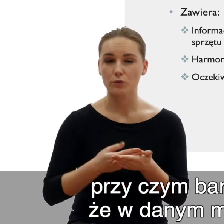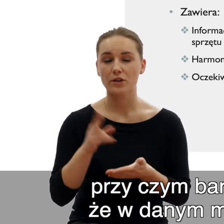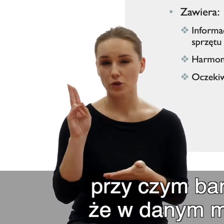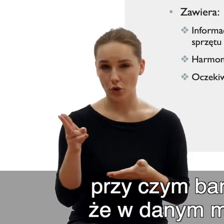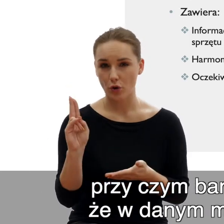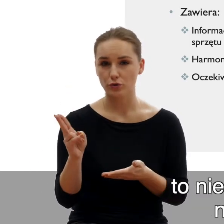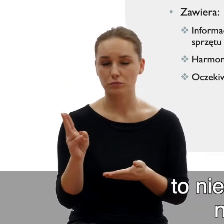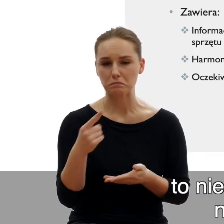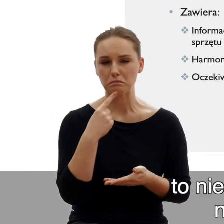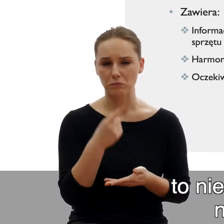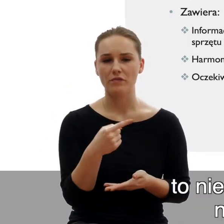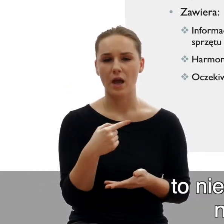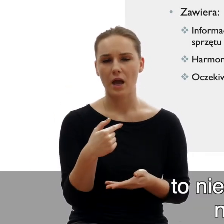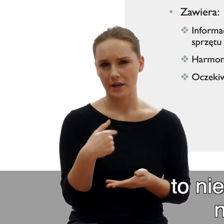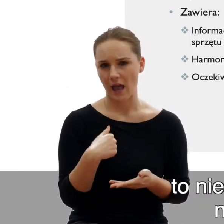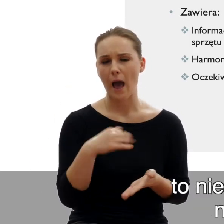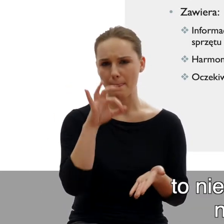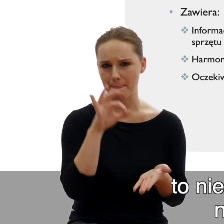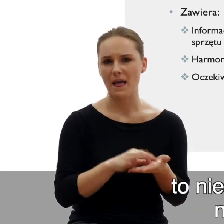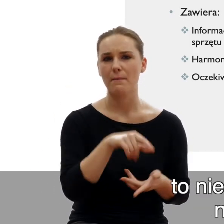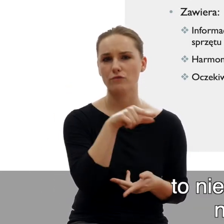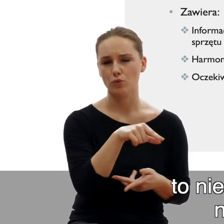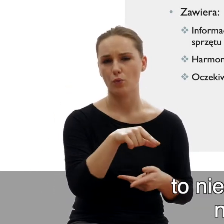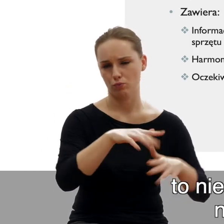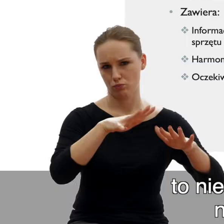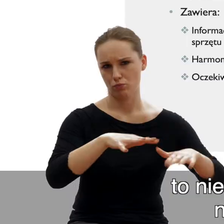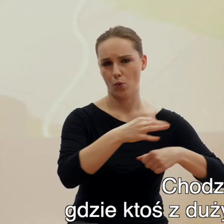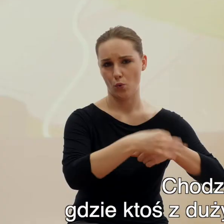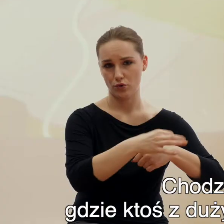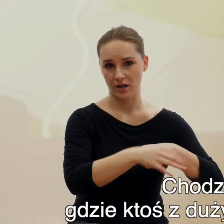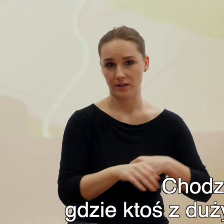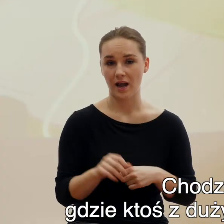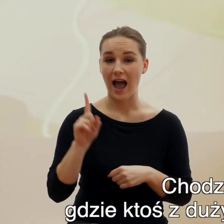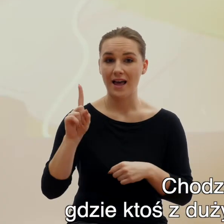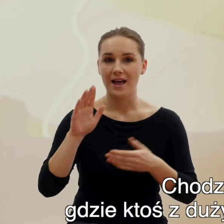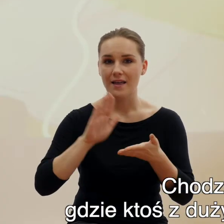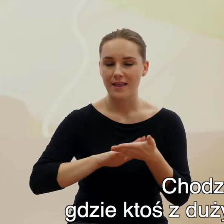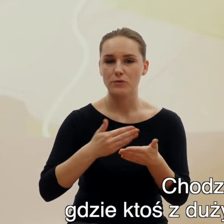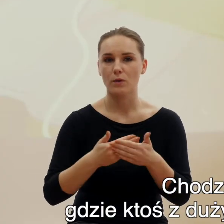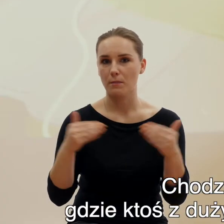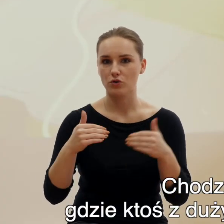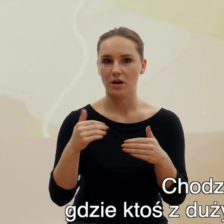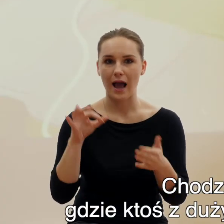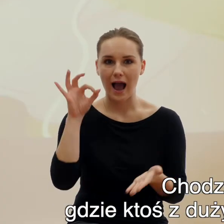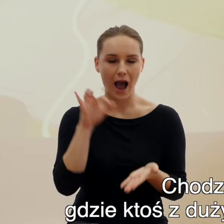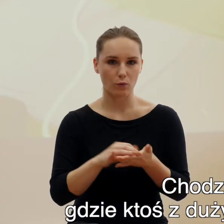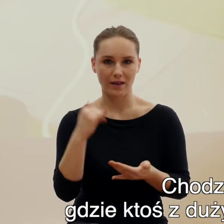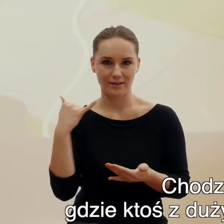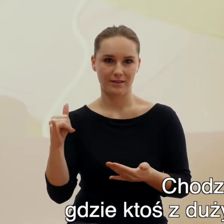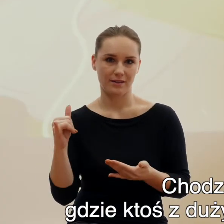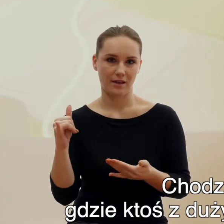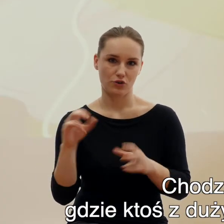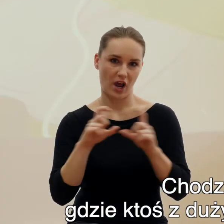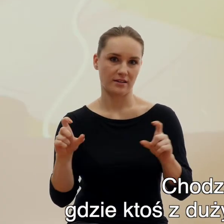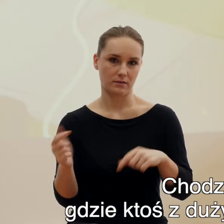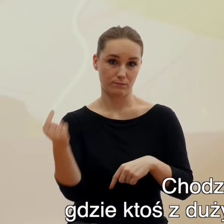uczelni, to nie oznacza, że nie może pojawić się na uczelni w innym momencie. Chodzi tylko o uzyskanie takiej informacji, gdzie ktoś